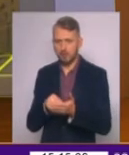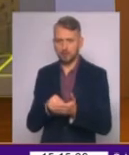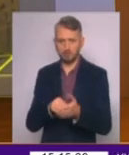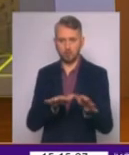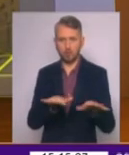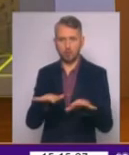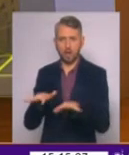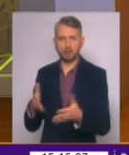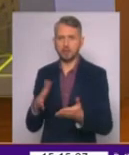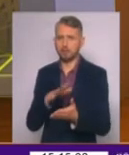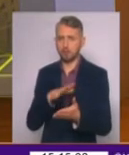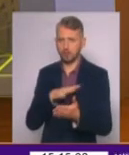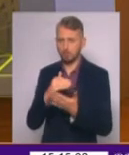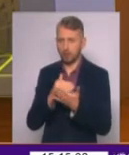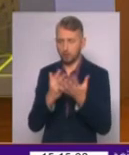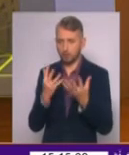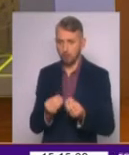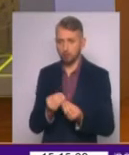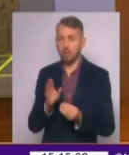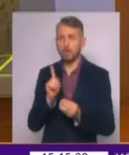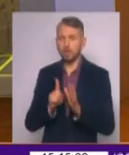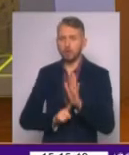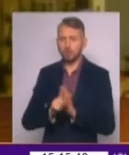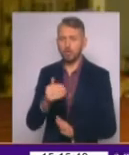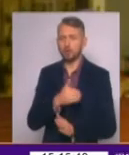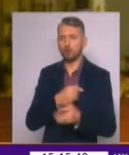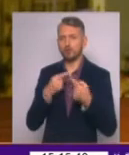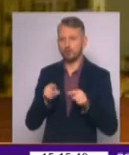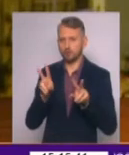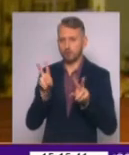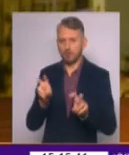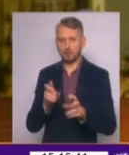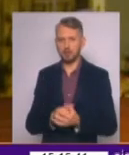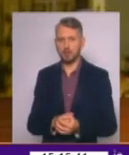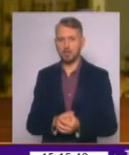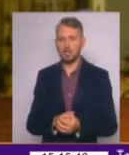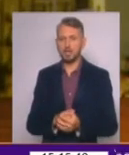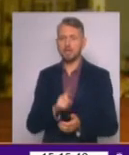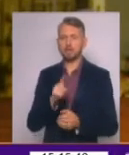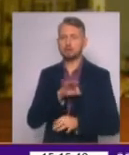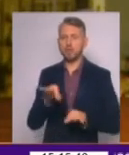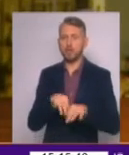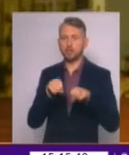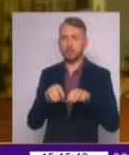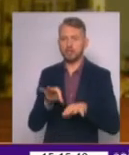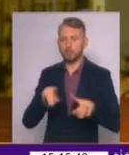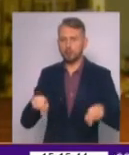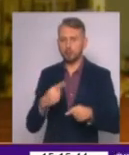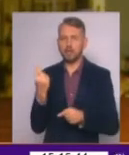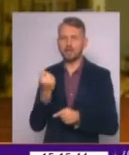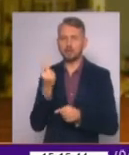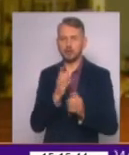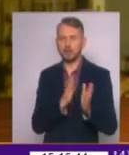локальні, які були у порядку денному. Однак розпочати нашу розмову хочу з іншої теми. З проєкту рішення про створення єдиної